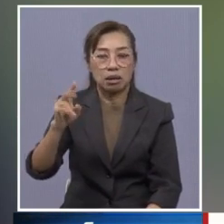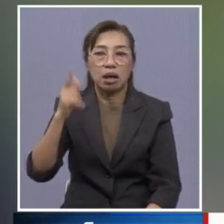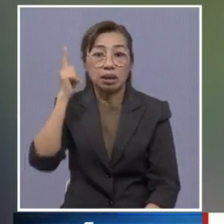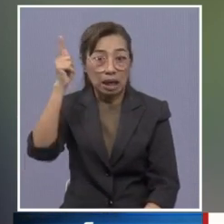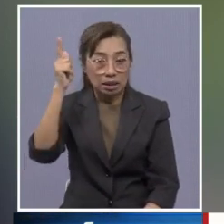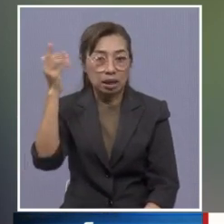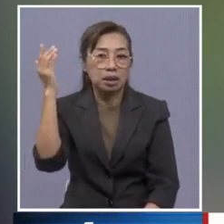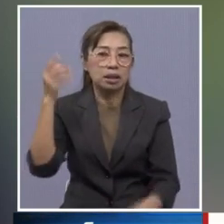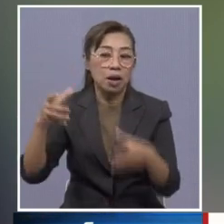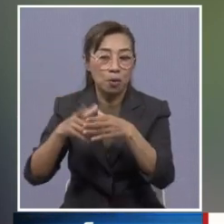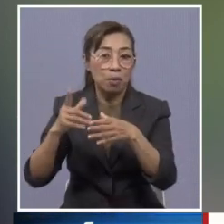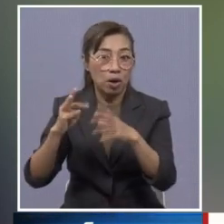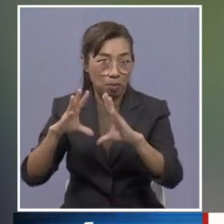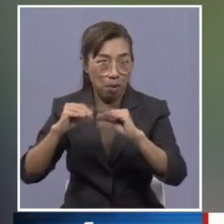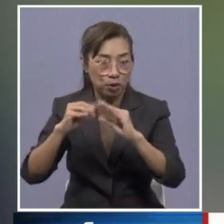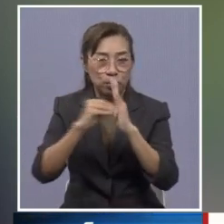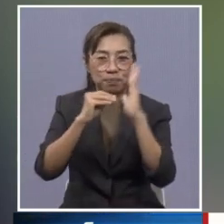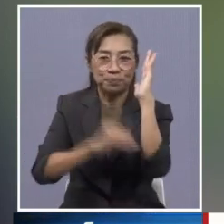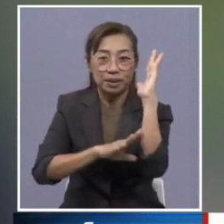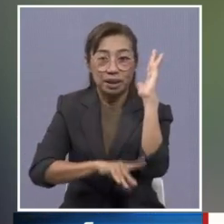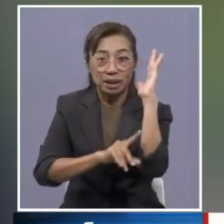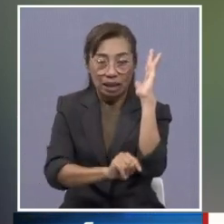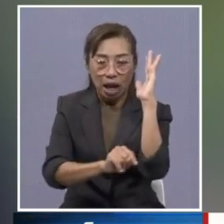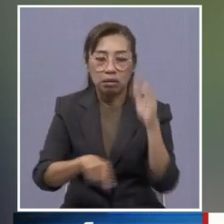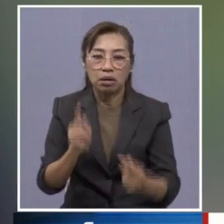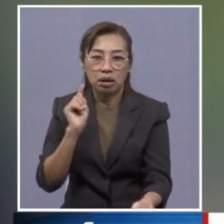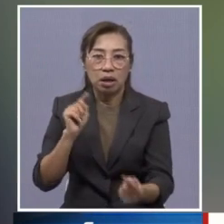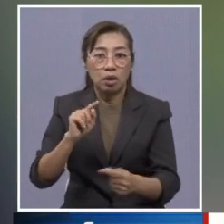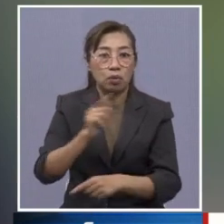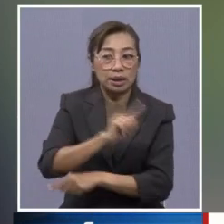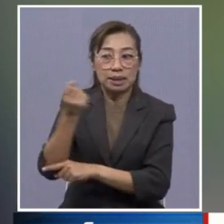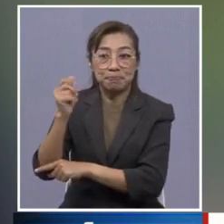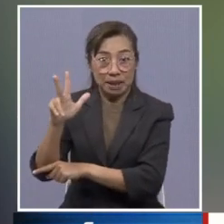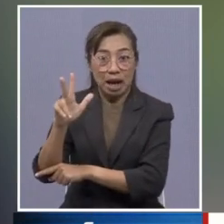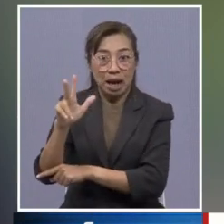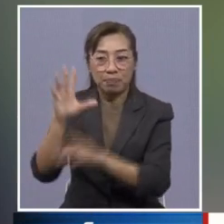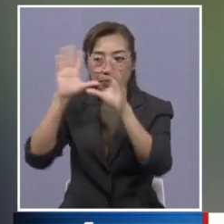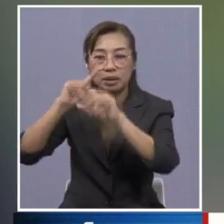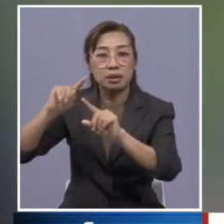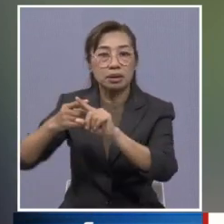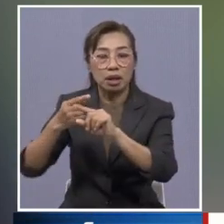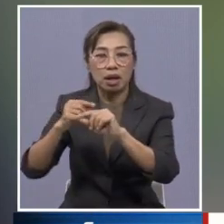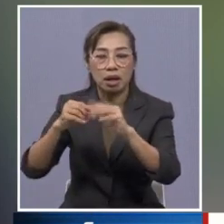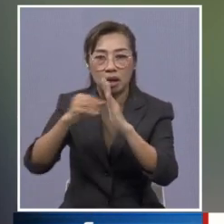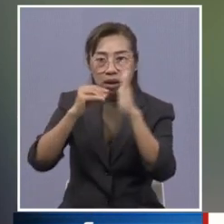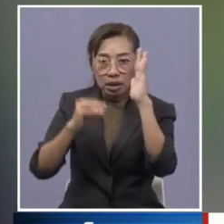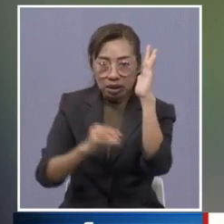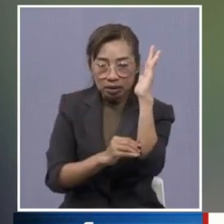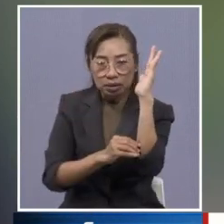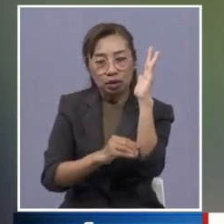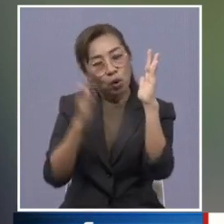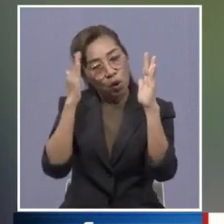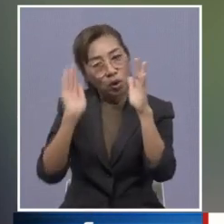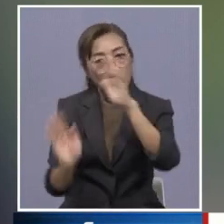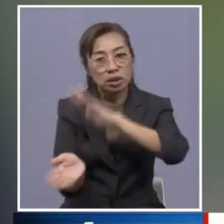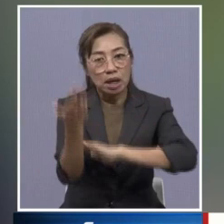ประชุมครมอย่างเป็นทางการนอกสถานที่ที่จังหวัดตรังเดินทางไปวันที่ 13ธันวาคมนอนครั้งคืนนึงวันที่ 14ธันวาคมก็